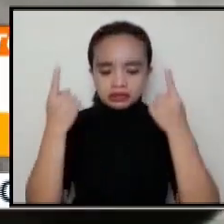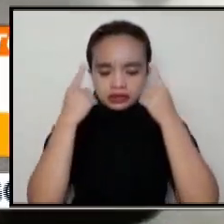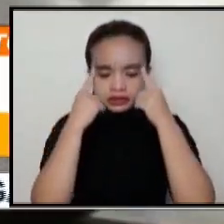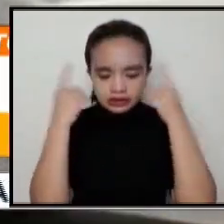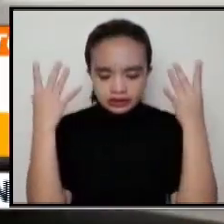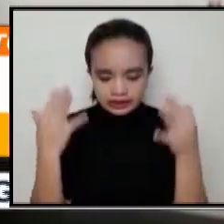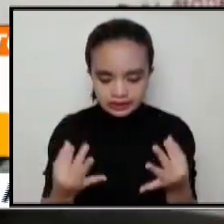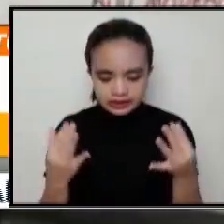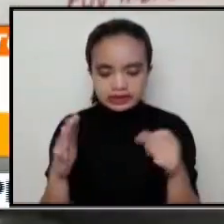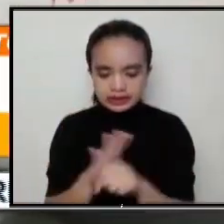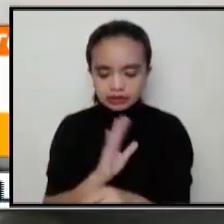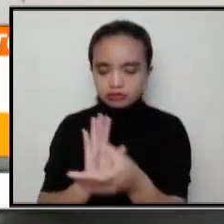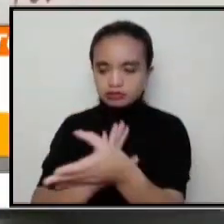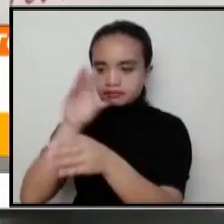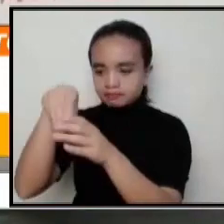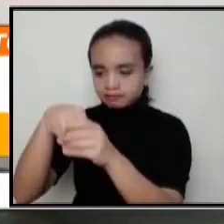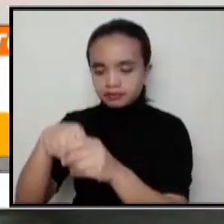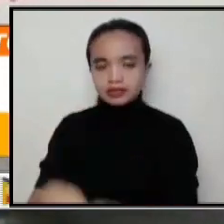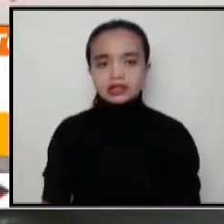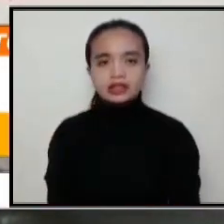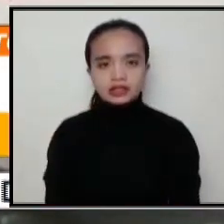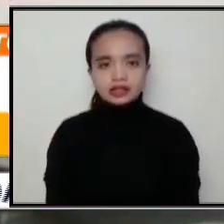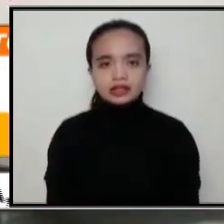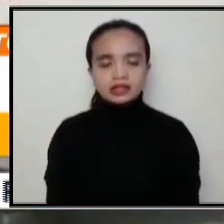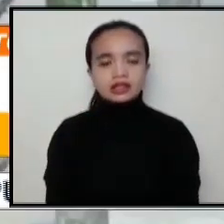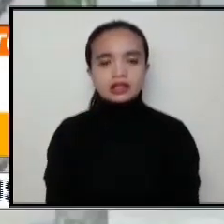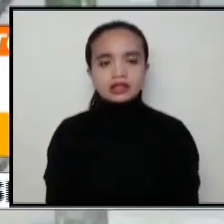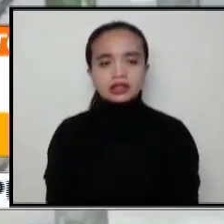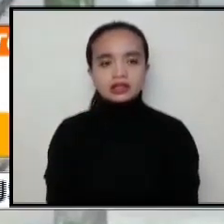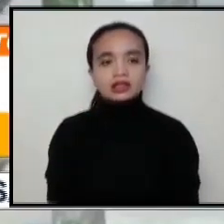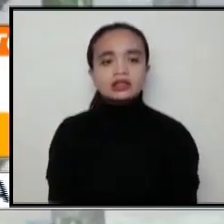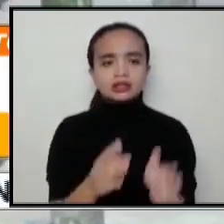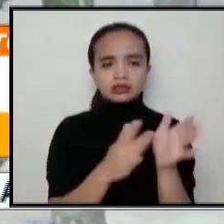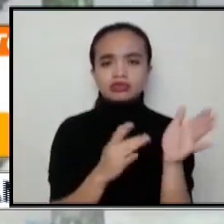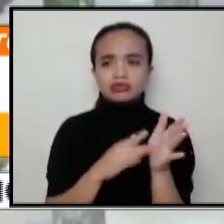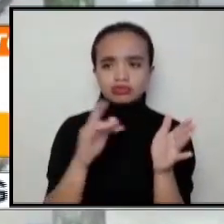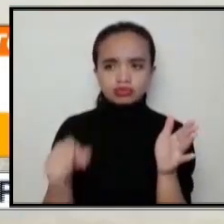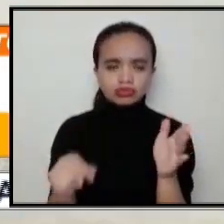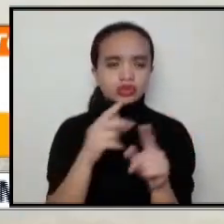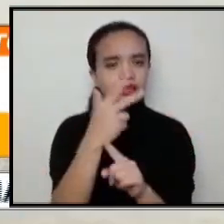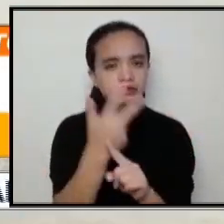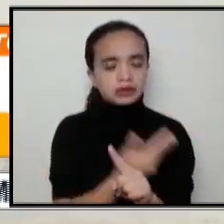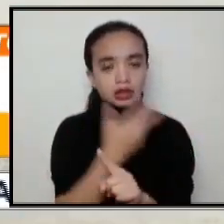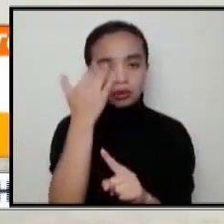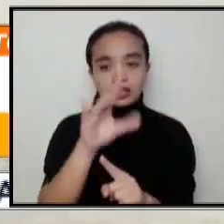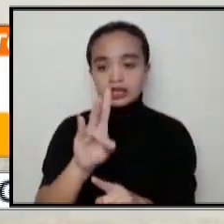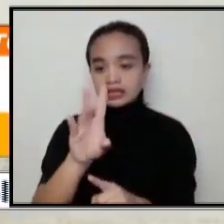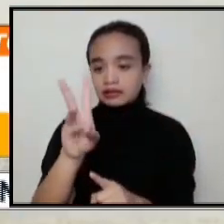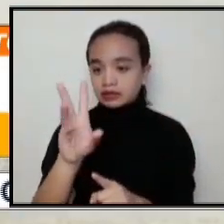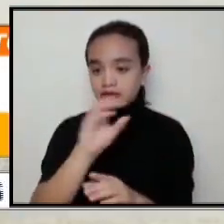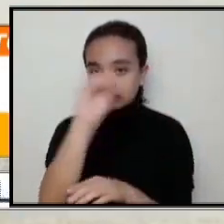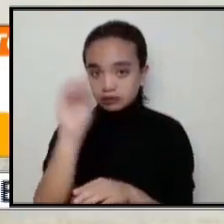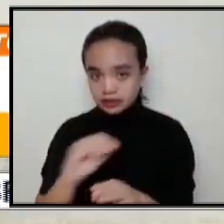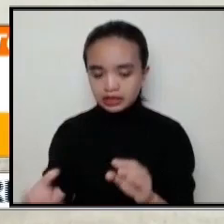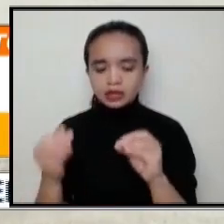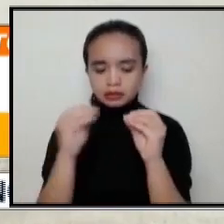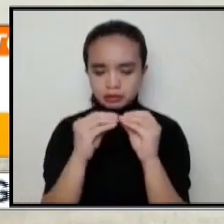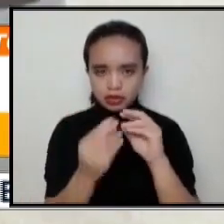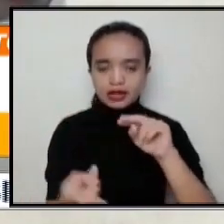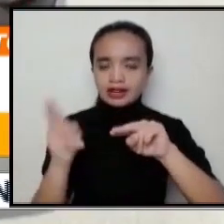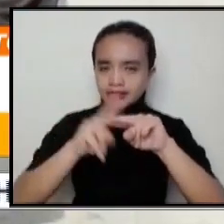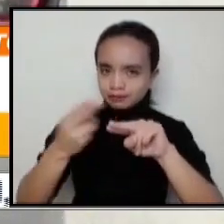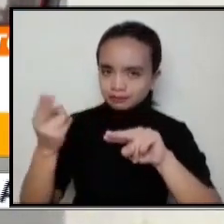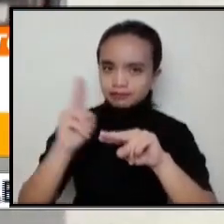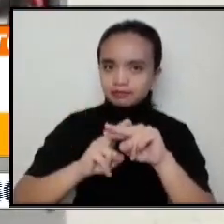programa. So we will take advantage of this 3 months para po yung 76 ay mapalaki pa natin at maparami pa po natin ang kasama